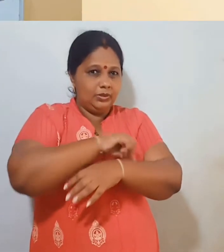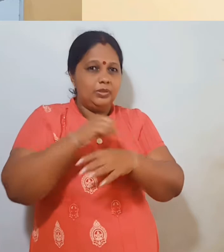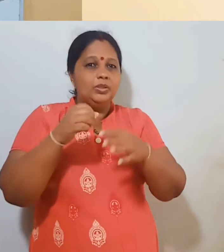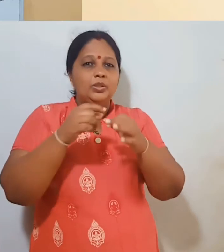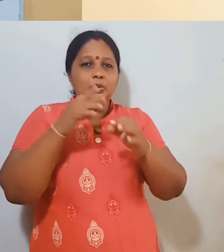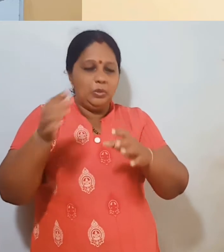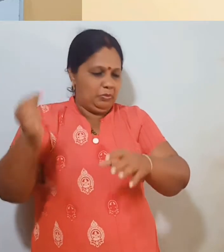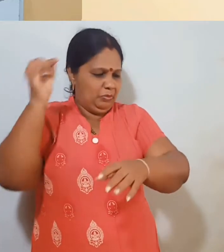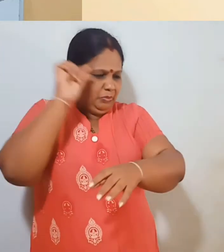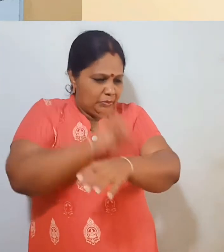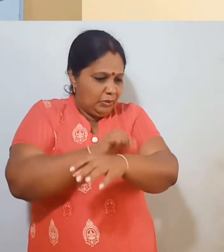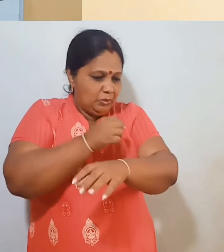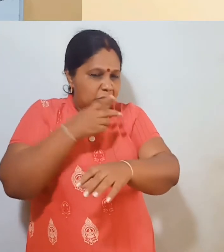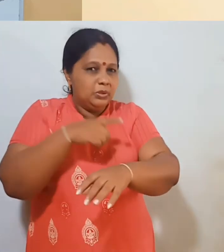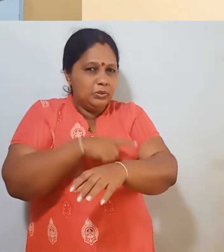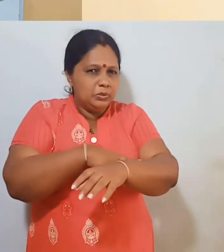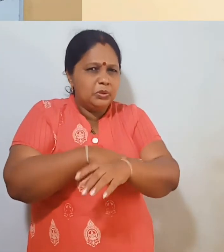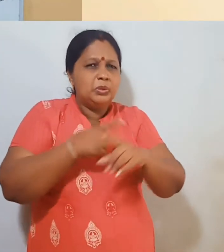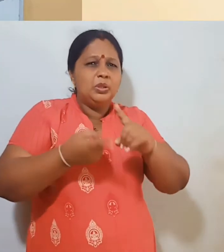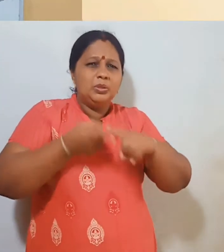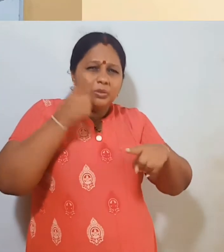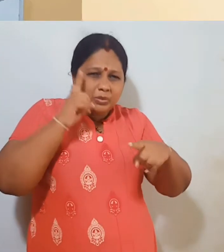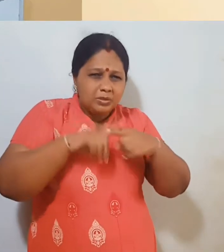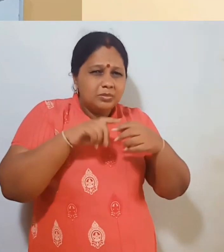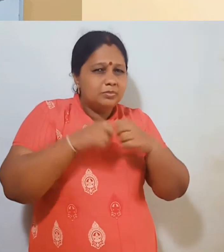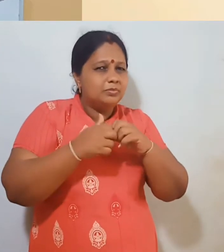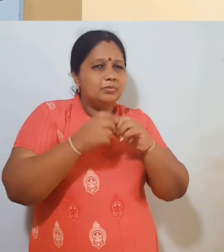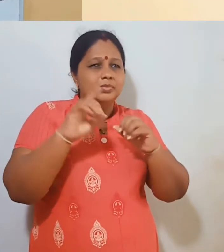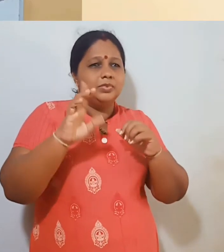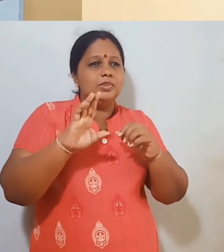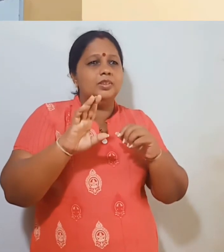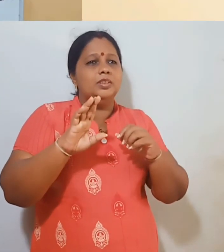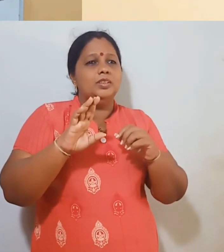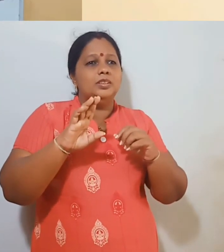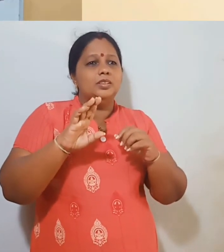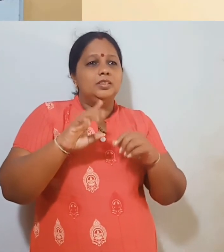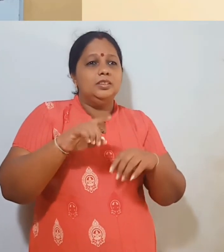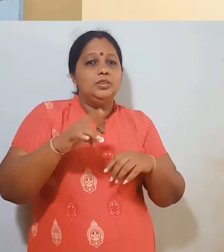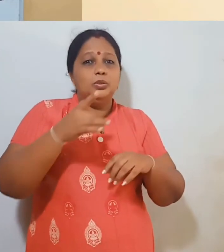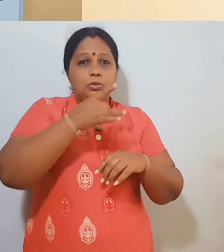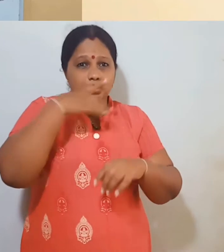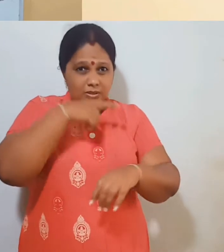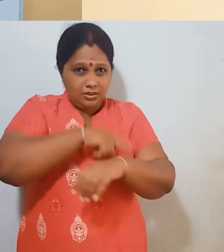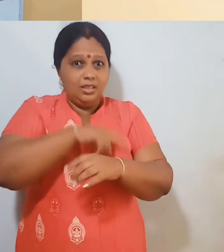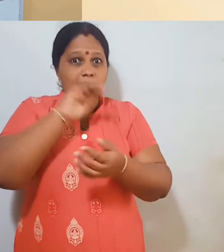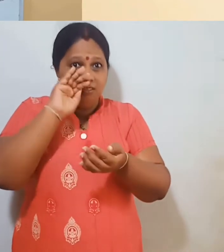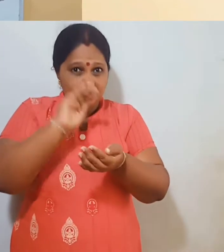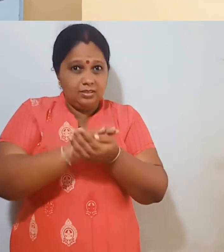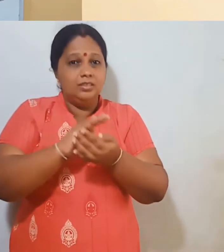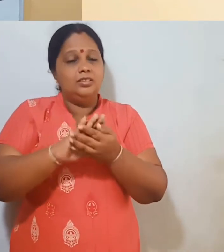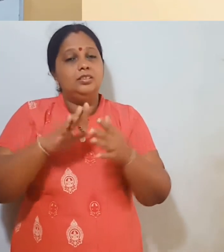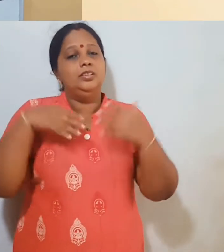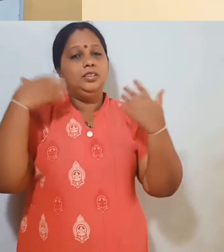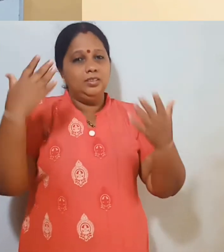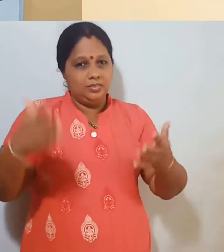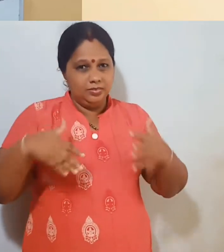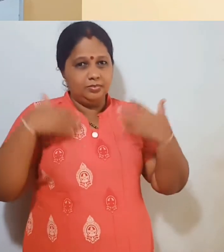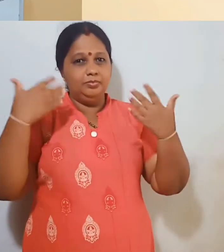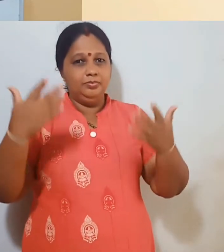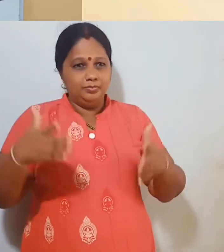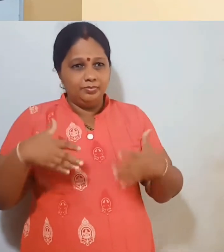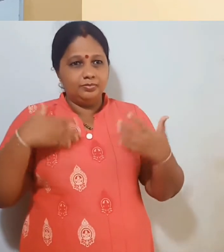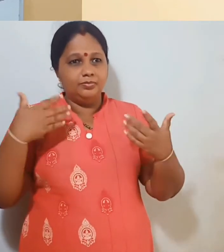சுட்டதோ உடனே நடக்கிற பாதிப்பு மட்டும் இல்லை அங்க வரப்போறது. அந்த ஹீட் இருக்கும் வரைக்கும் தொடர்ந்து